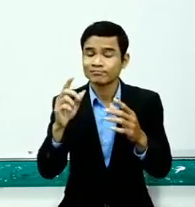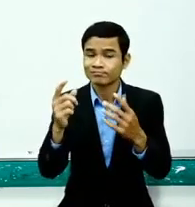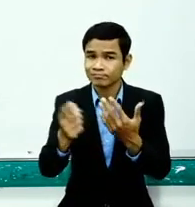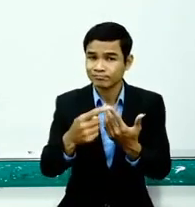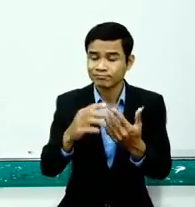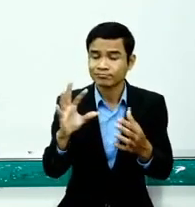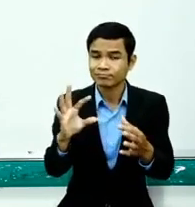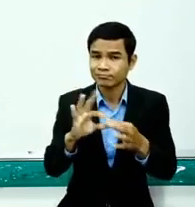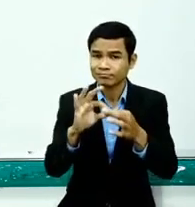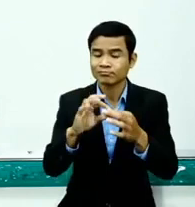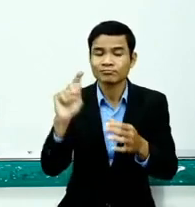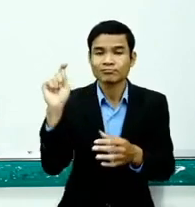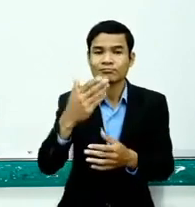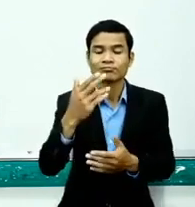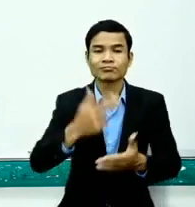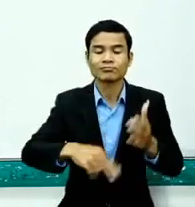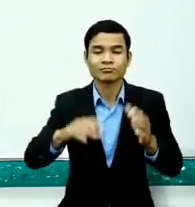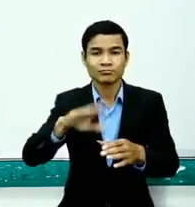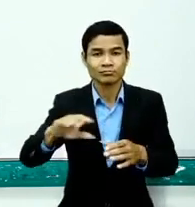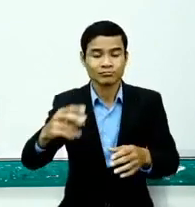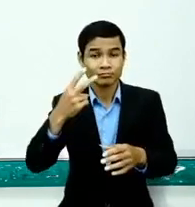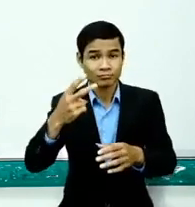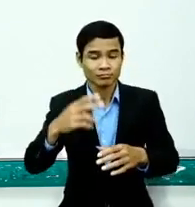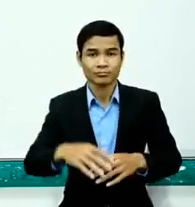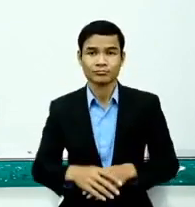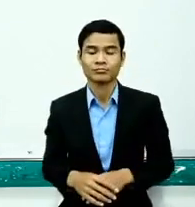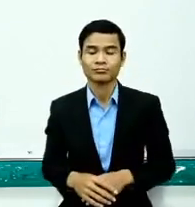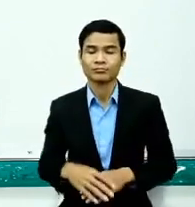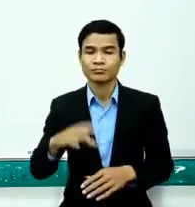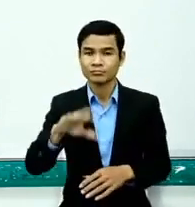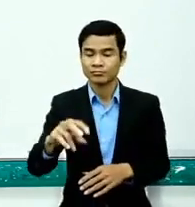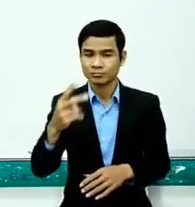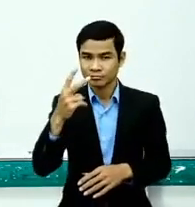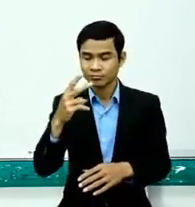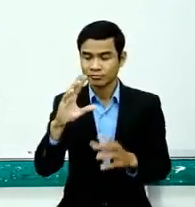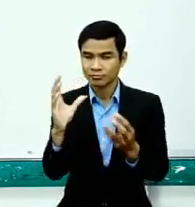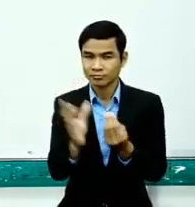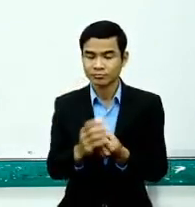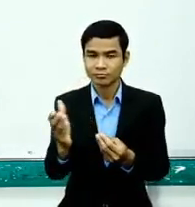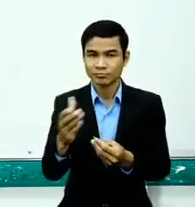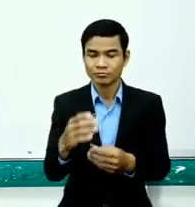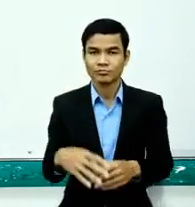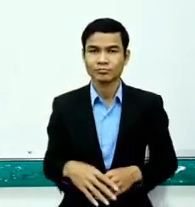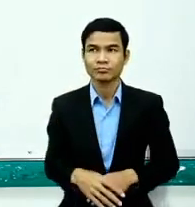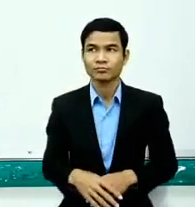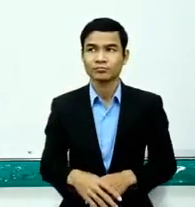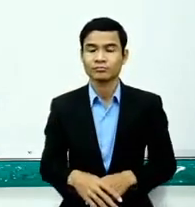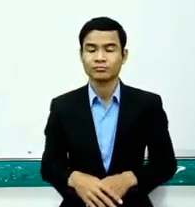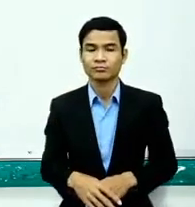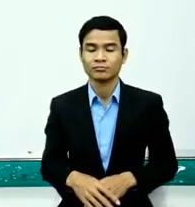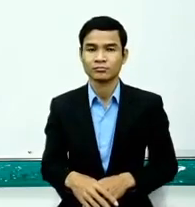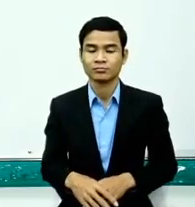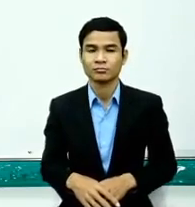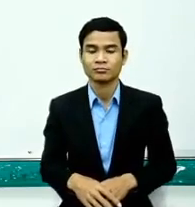ភ្ជាប់នឹងរូបអ្វីណោះចាអញ្ចឹងកូនចាំមើលទាំងអស់គ្នា